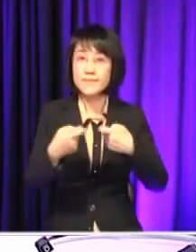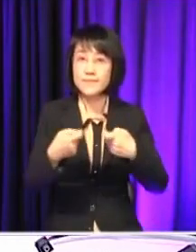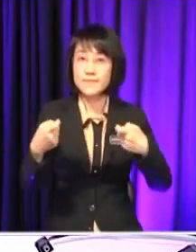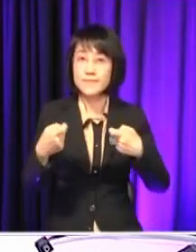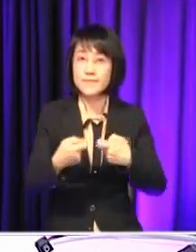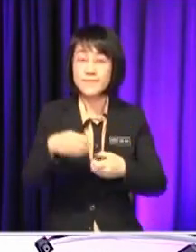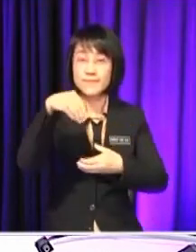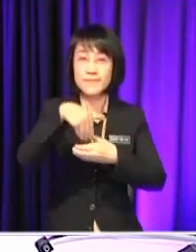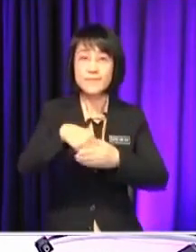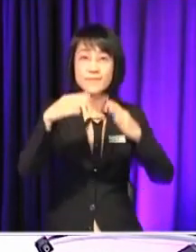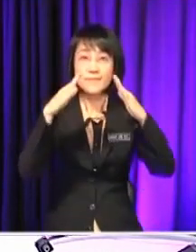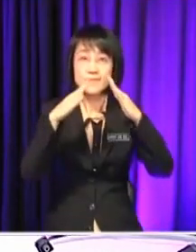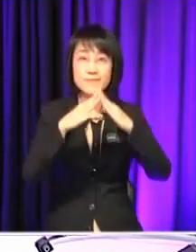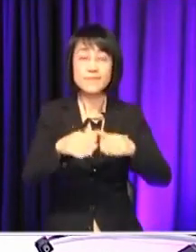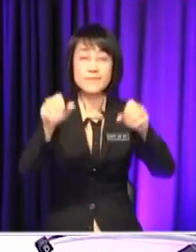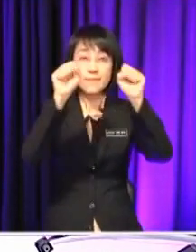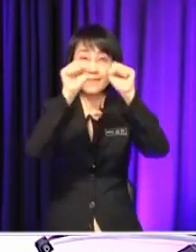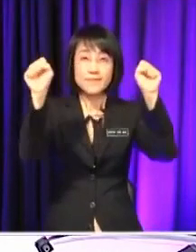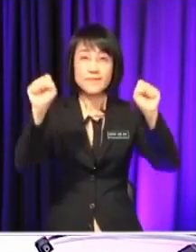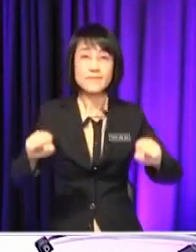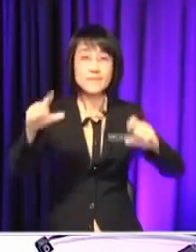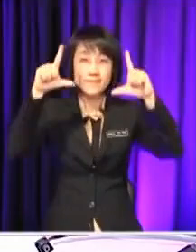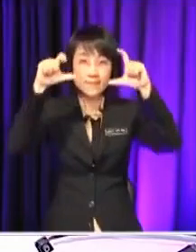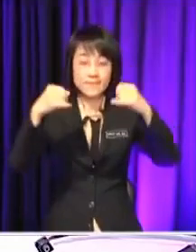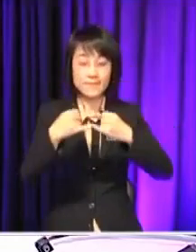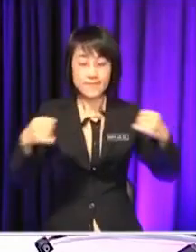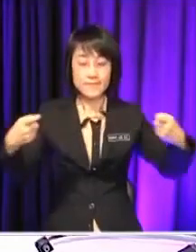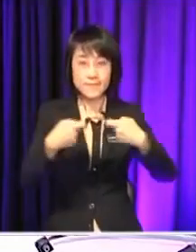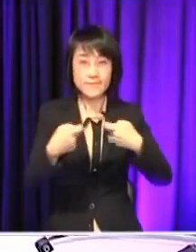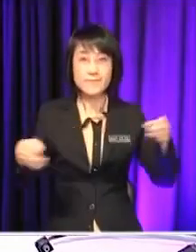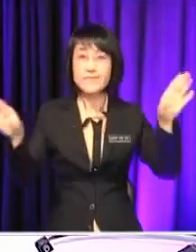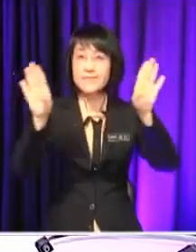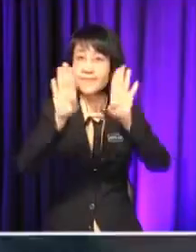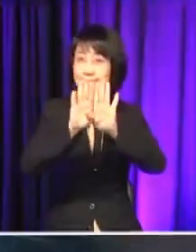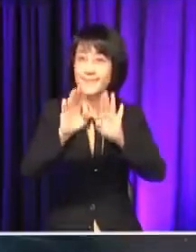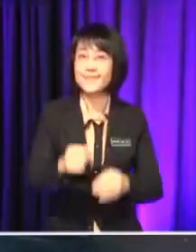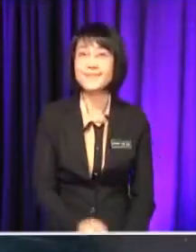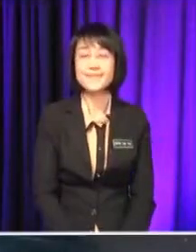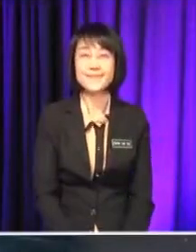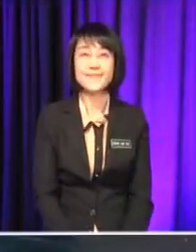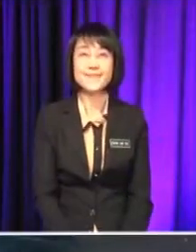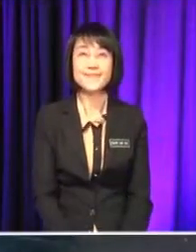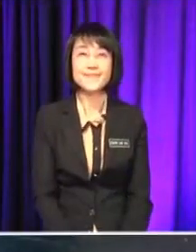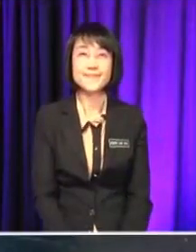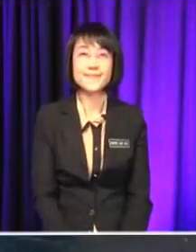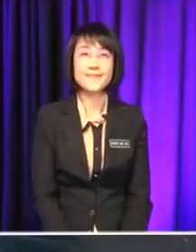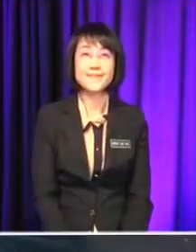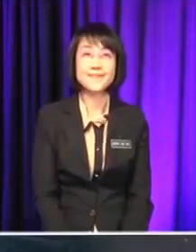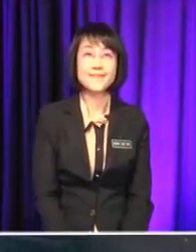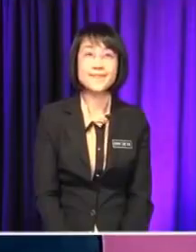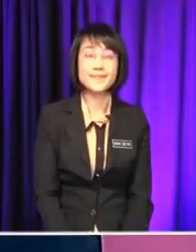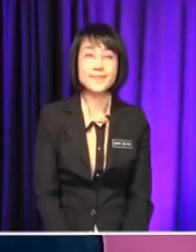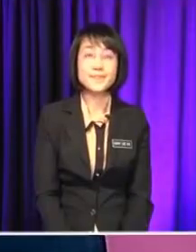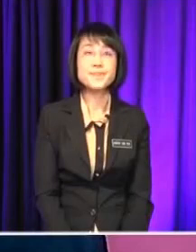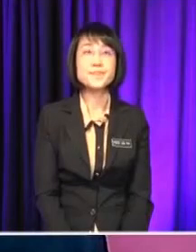SQL sistem camera Lita tertutup ah cepet tapi iya silakan pembelajaran kita pada hari ini Baik